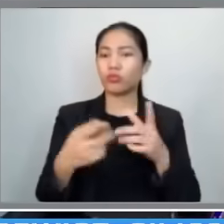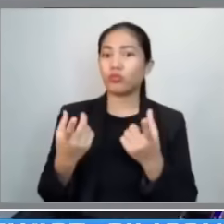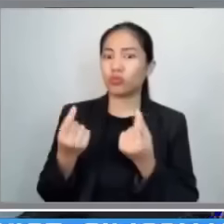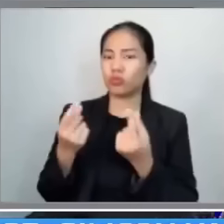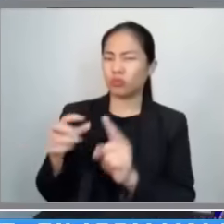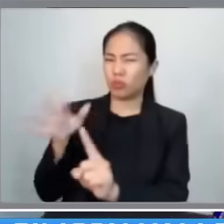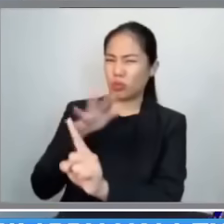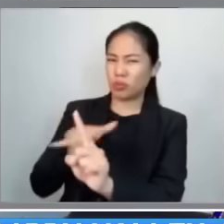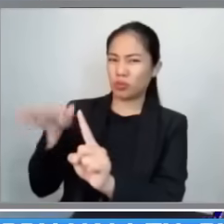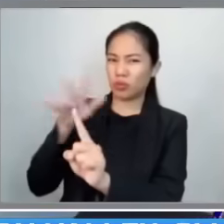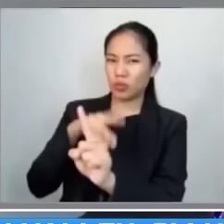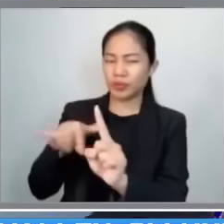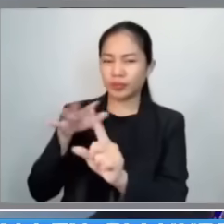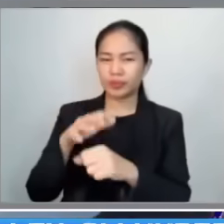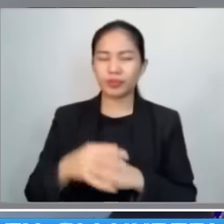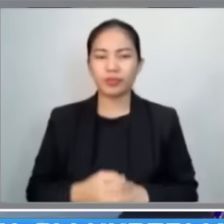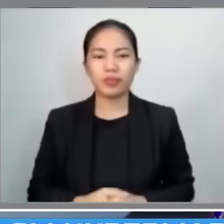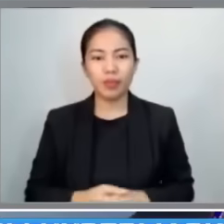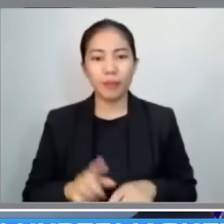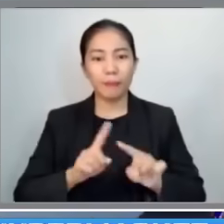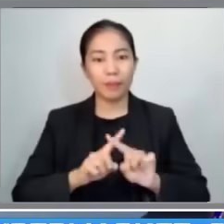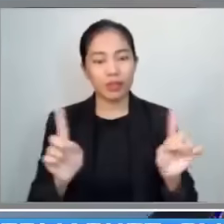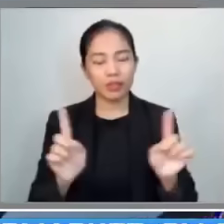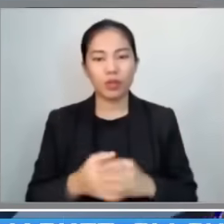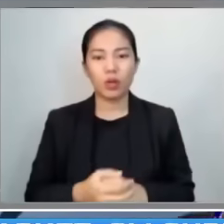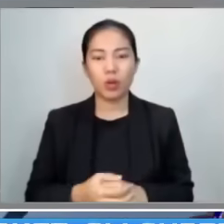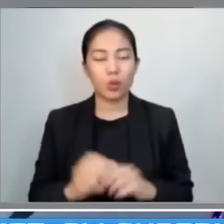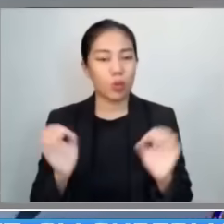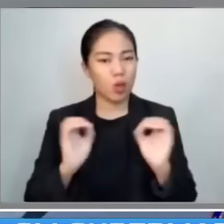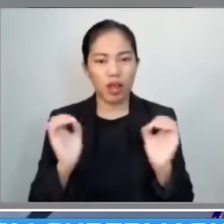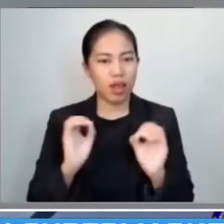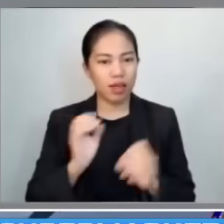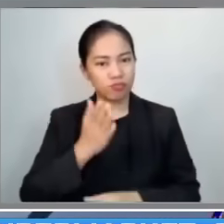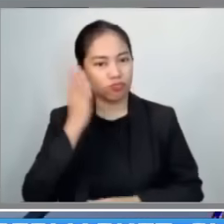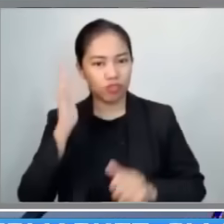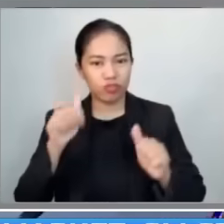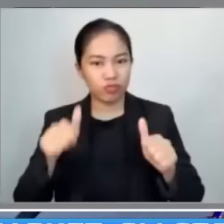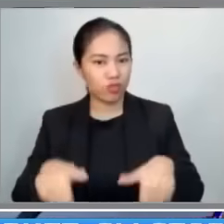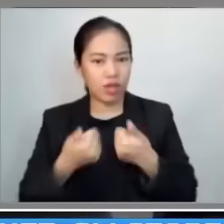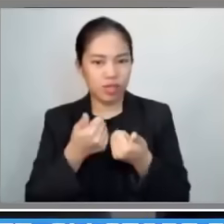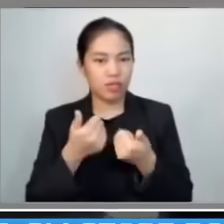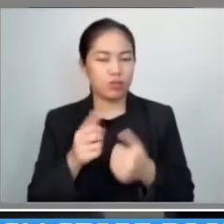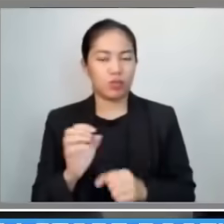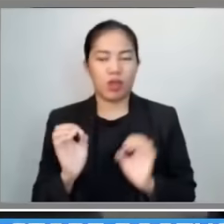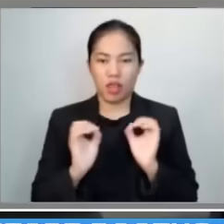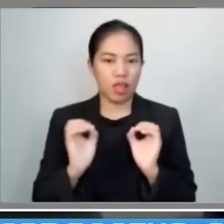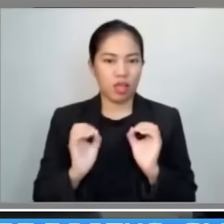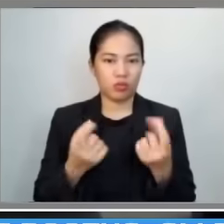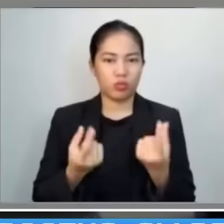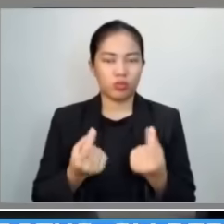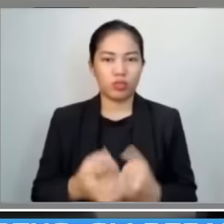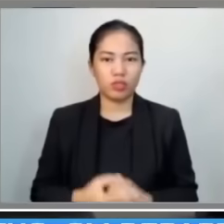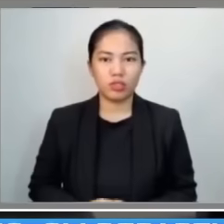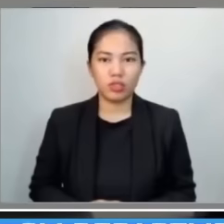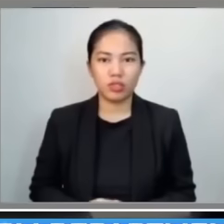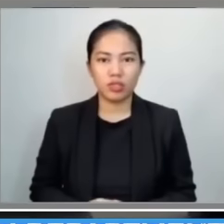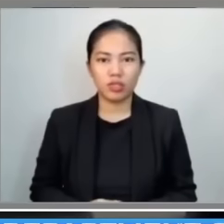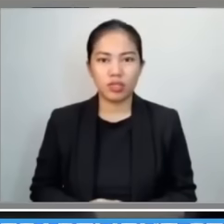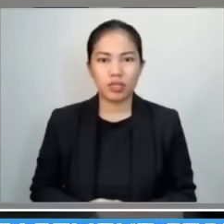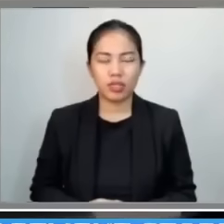diyan Wala namang radio challenge o iba pang agresibong aksyon na kadalasang ginagawa ng China nothing unusual